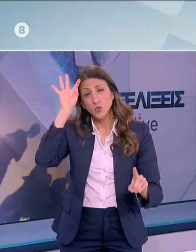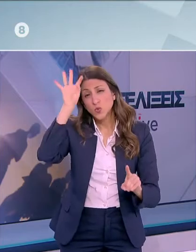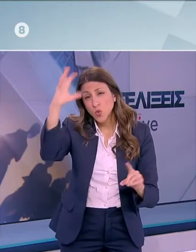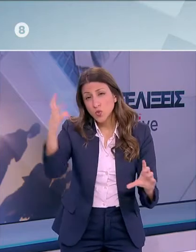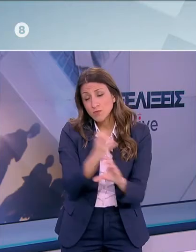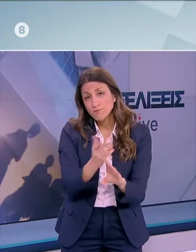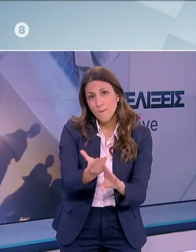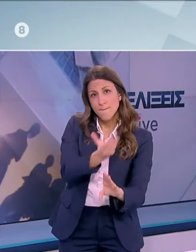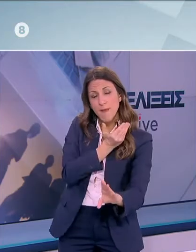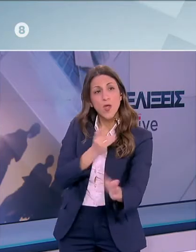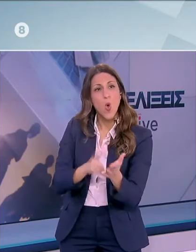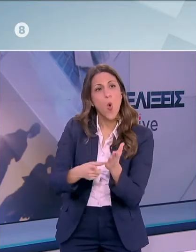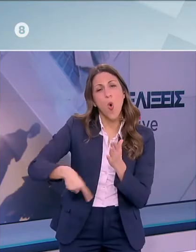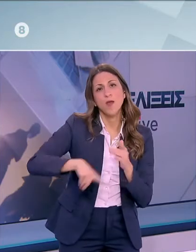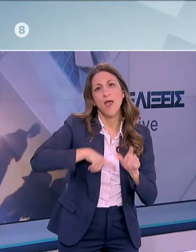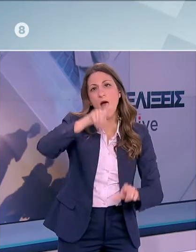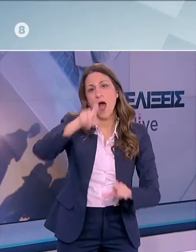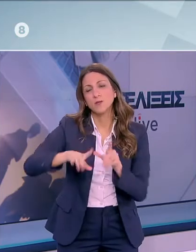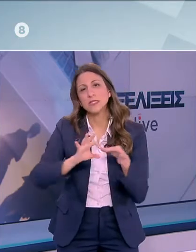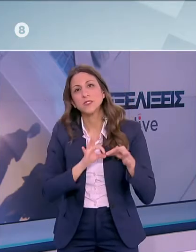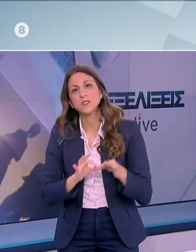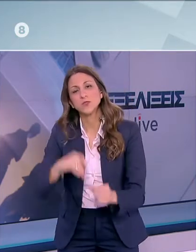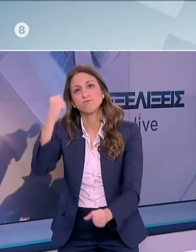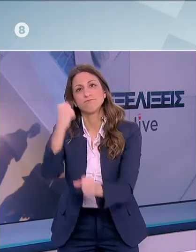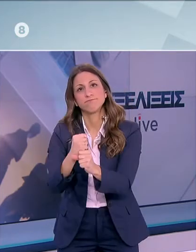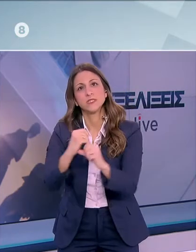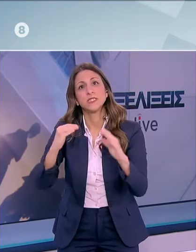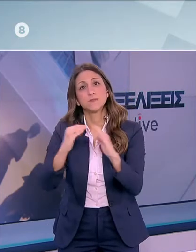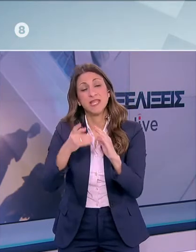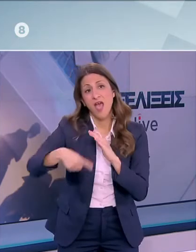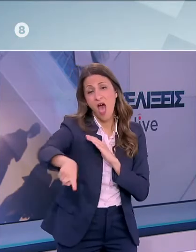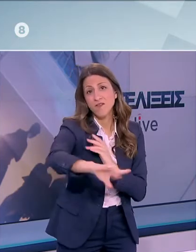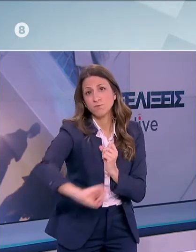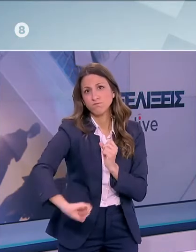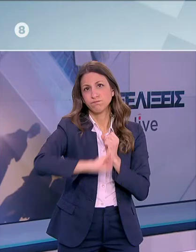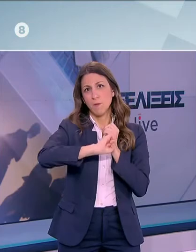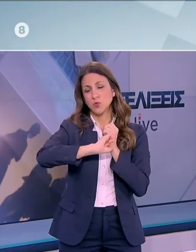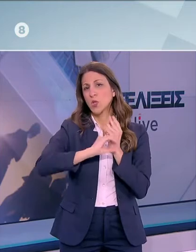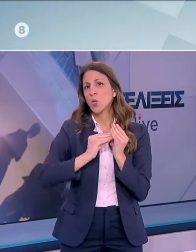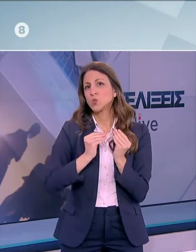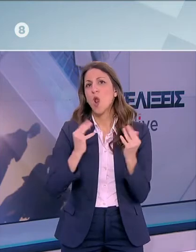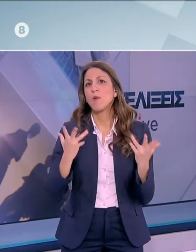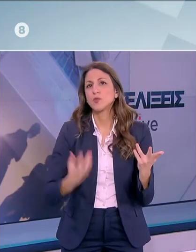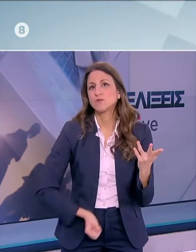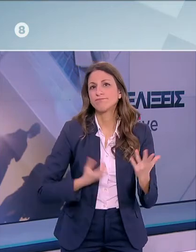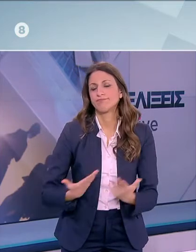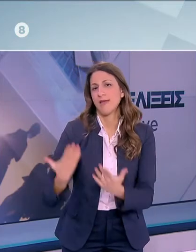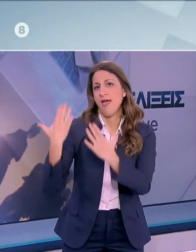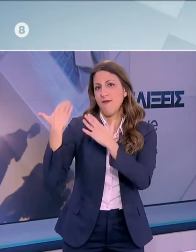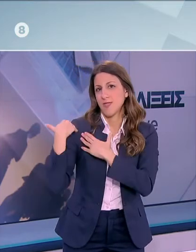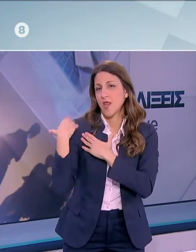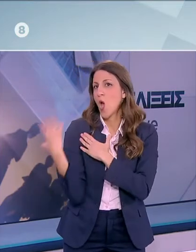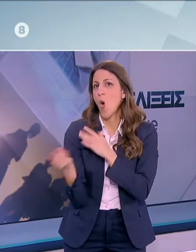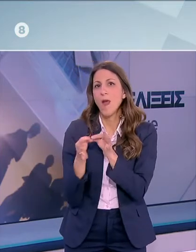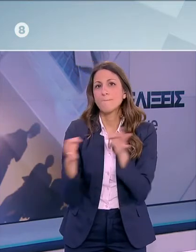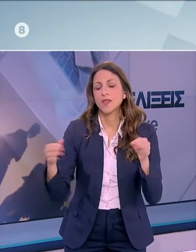είναι απαραίτητο και οι συμπολίτες μας να συνεχίσουν να υποστηρίζουν τις προσπάθειες της πολιτείας, ενεργώντας με υπευθυνότητα και κυρίως τηρώντας τα